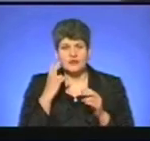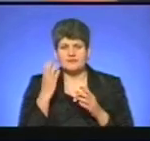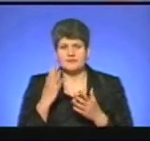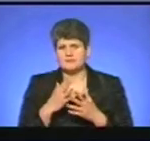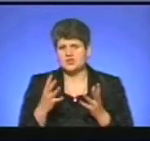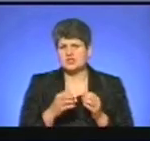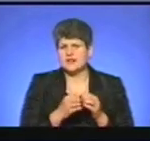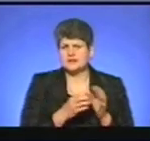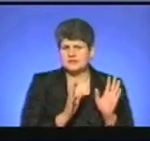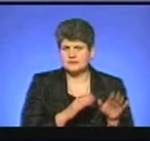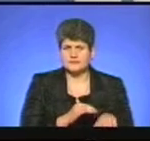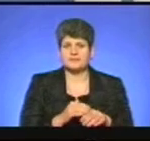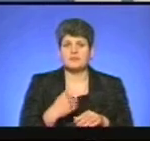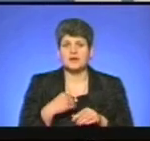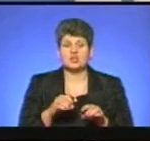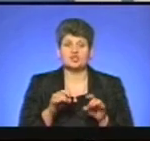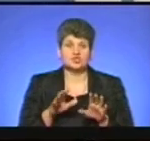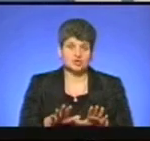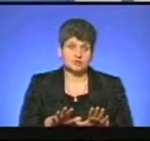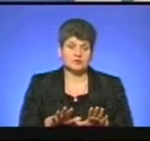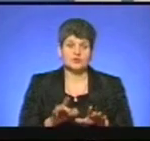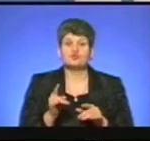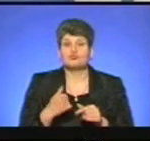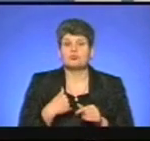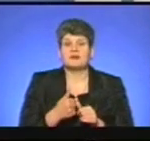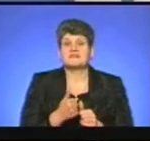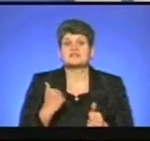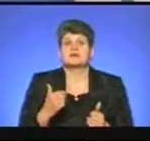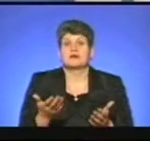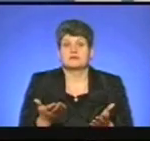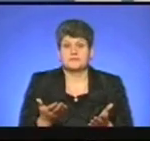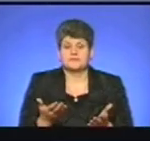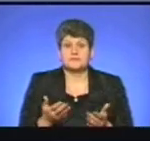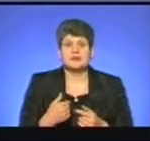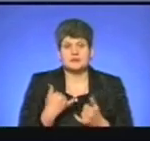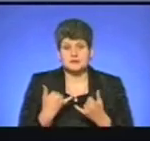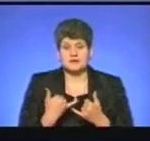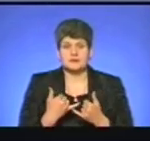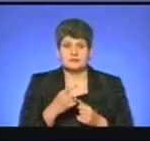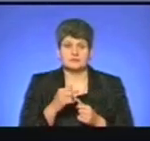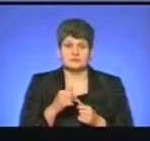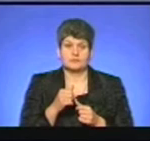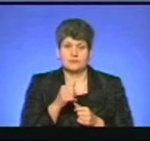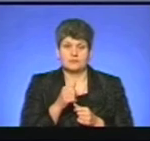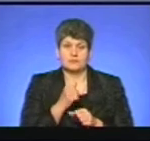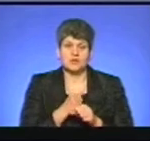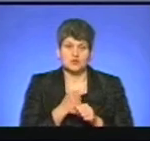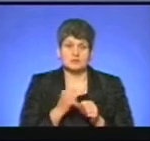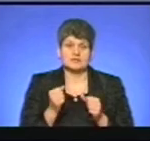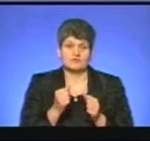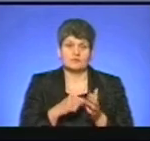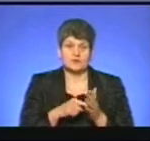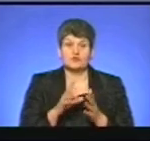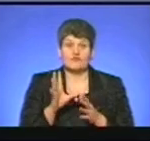там більше 10. Тому ми вирішили, чому ми відстаємо від інших міст. Тому зараз ми тестово працюємо на зимовому містечку. Якщо